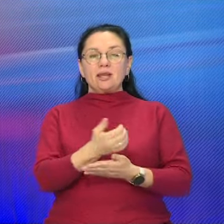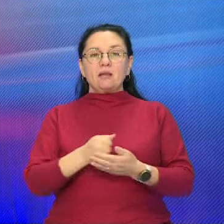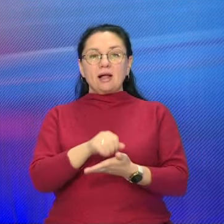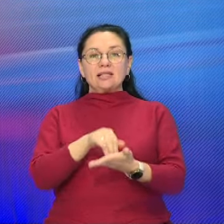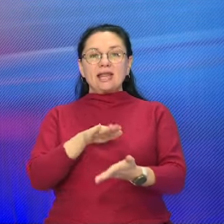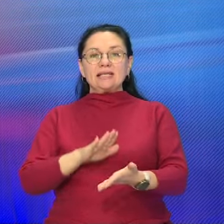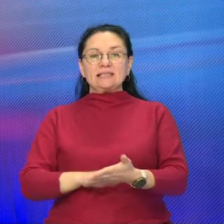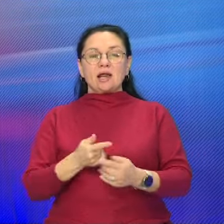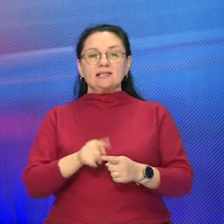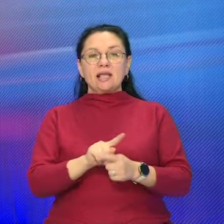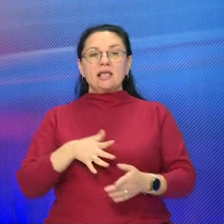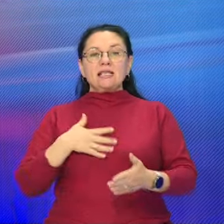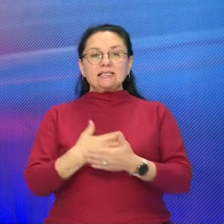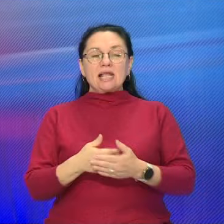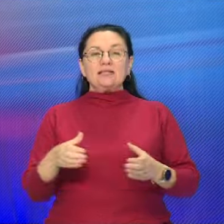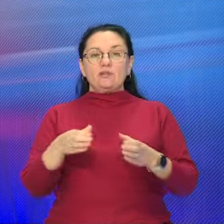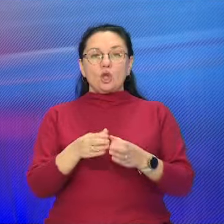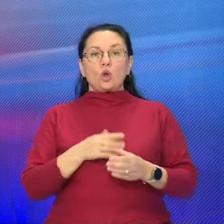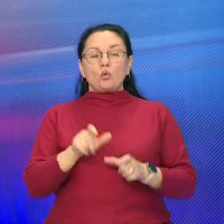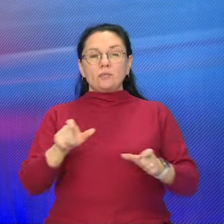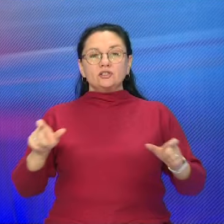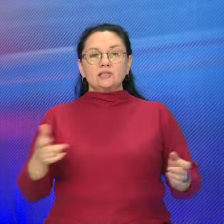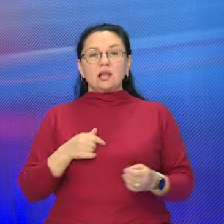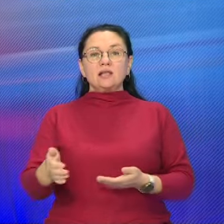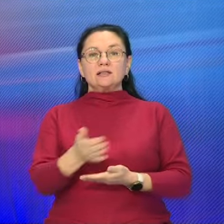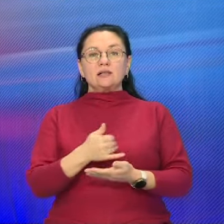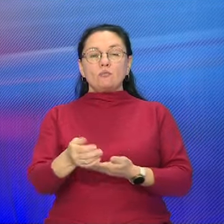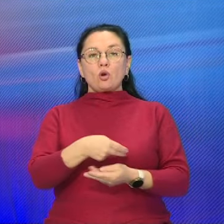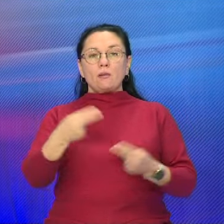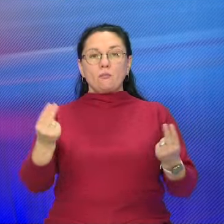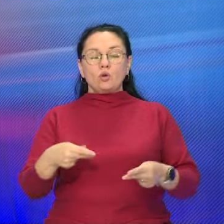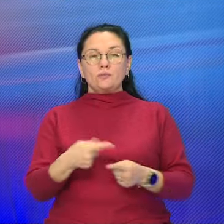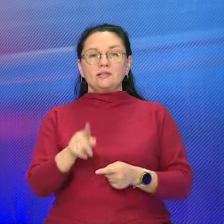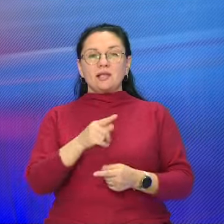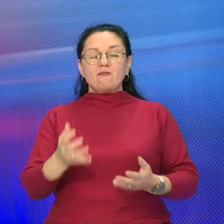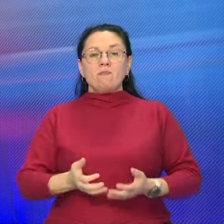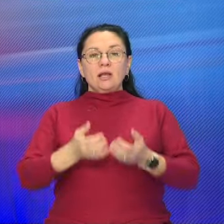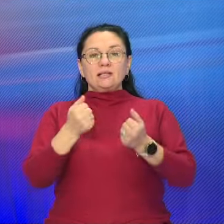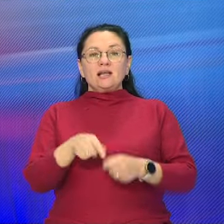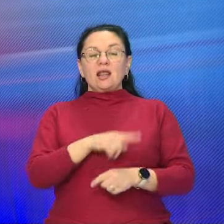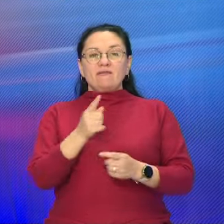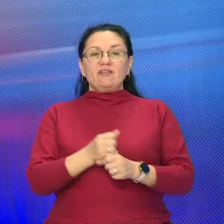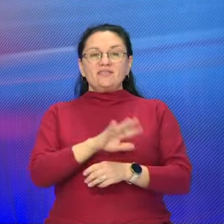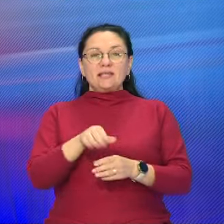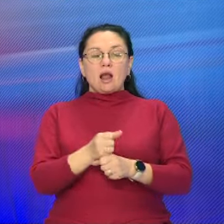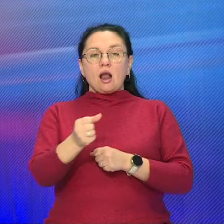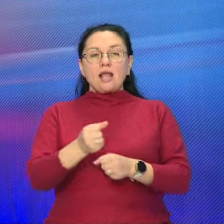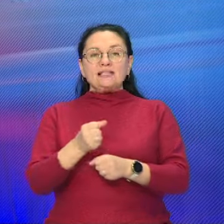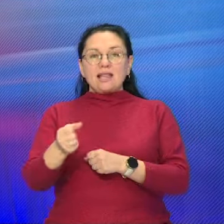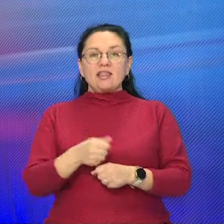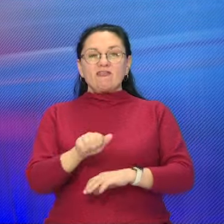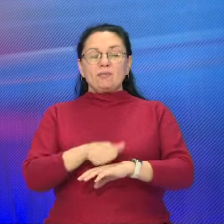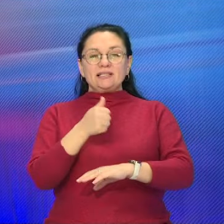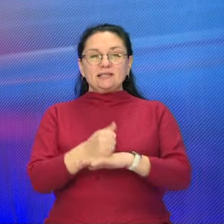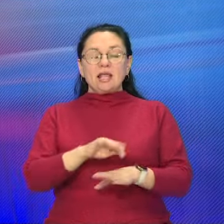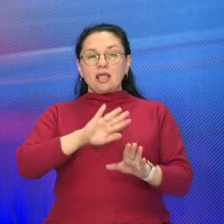рэгістрацыі ініцыятыўных груп грамадзян па зборы подпісаў выбаршчыкаў у падтрымку патэнцыяльных кандыдатаў у прэзідэнты. І